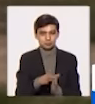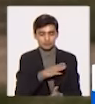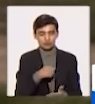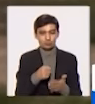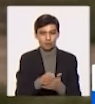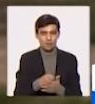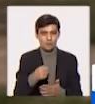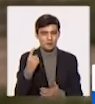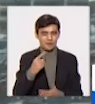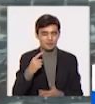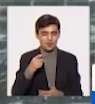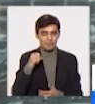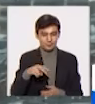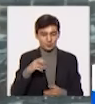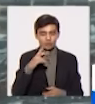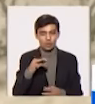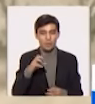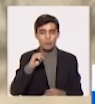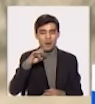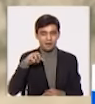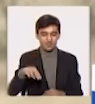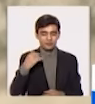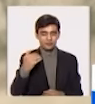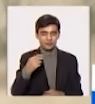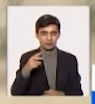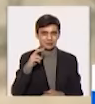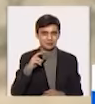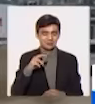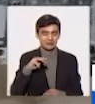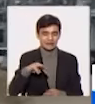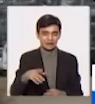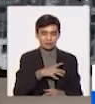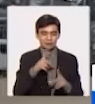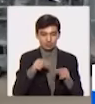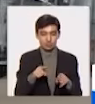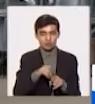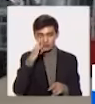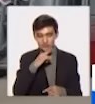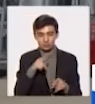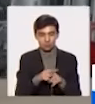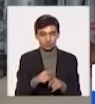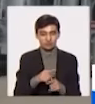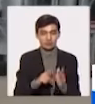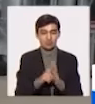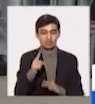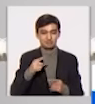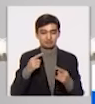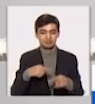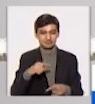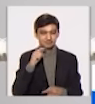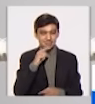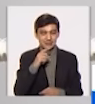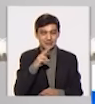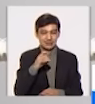дейін күшінде. Бірақ баррель бағасы құлдырап, теңге құнсыздануы Қазақстан үшінде ауыр соққы. Ресейде, Қазақстанда бюджетті